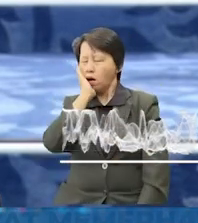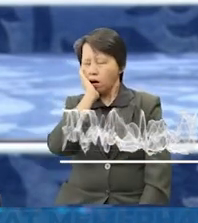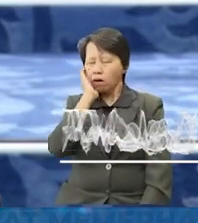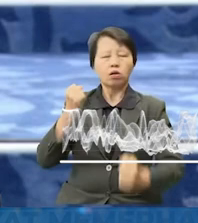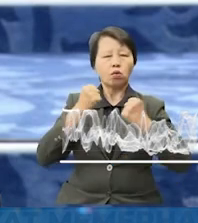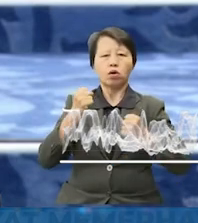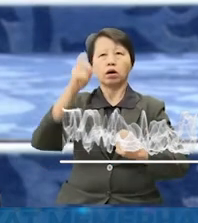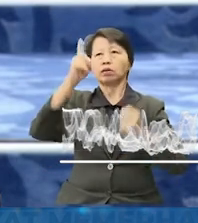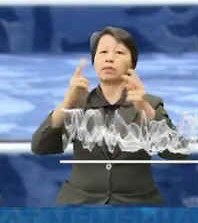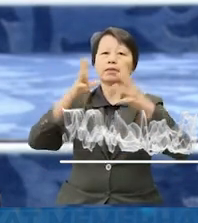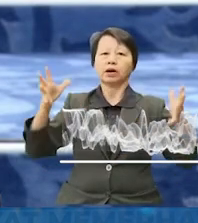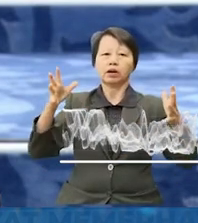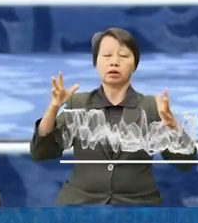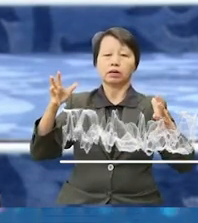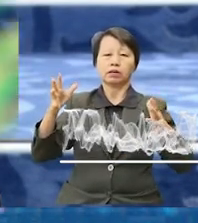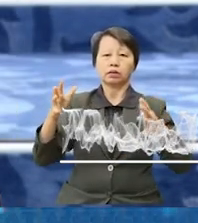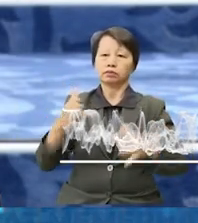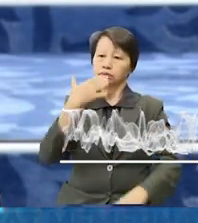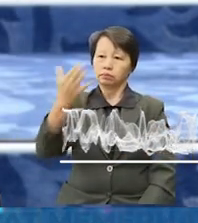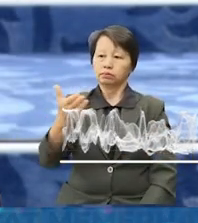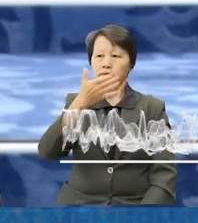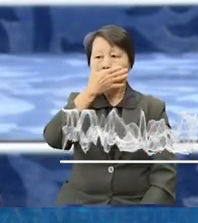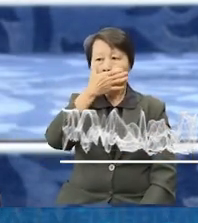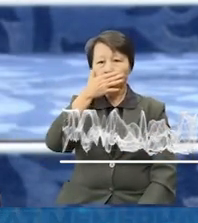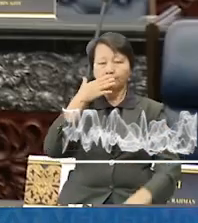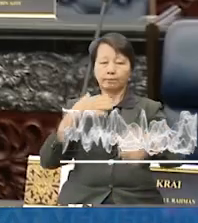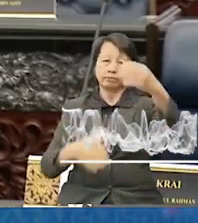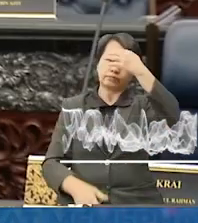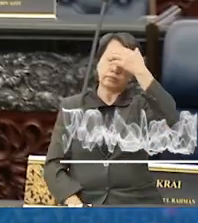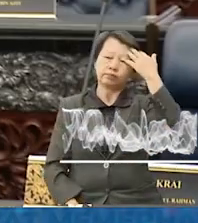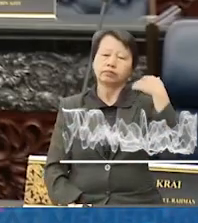sekuat-kuatnya. Itu saya ingat konteks. Terima kasih. Okay, silakan Ustaz.